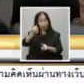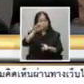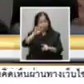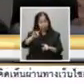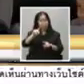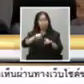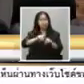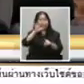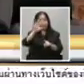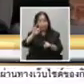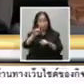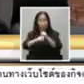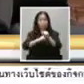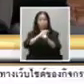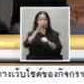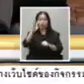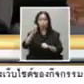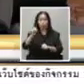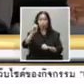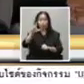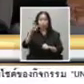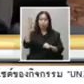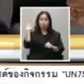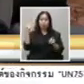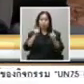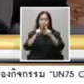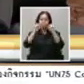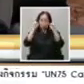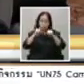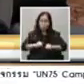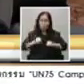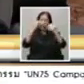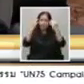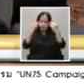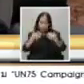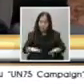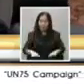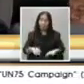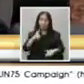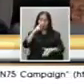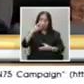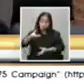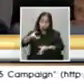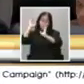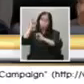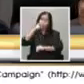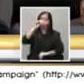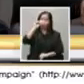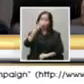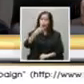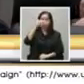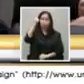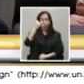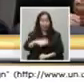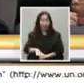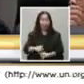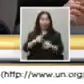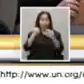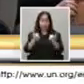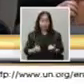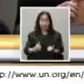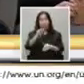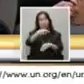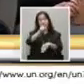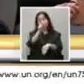ายน63นะครับเมื่อมีการอภิปรายเป็นข้อยุติแล้วจะนำกลับมาอภิปรายใหม่ไม่ได้แต่ถ้าท่านประธานสภ